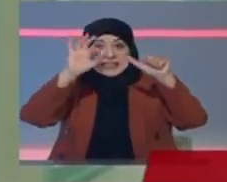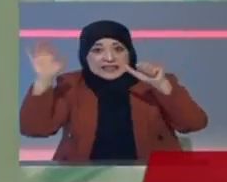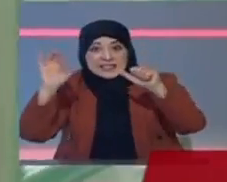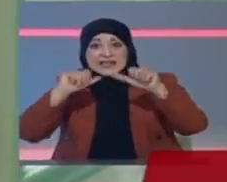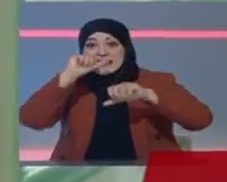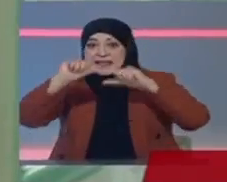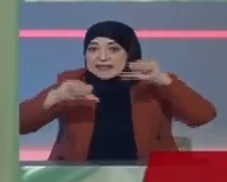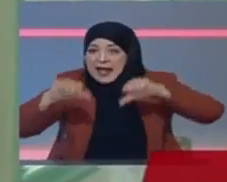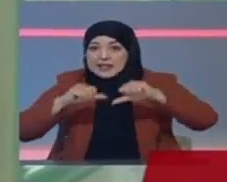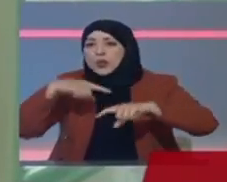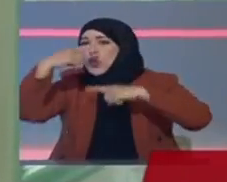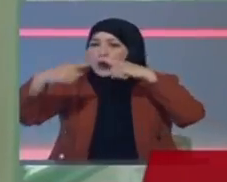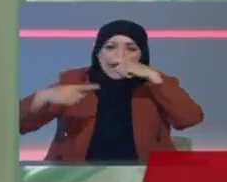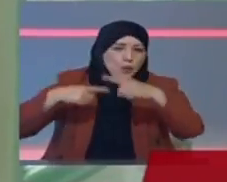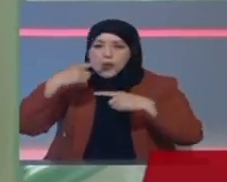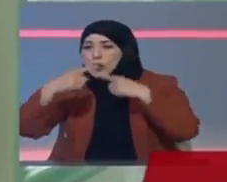النهار